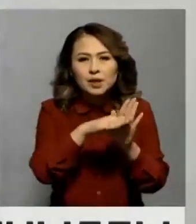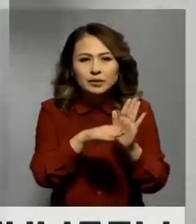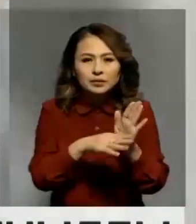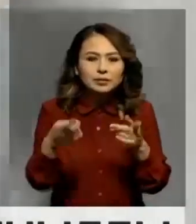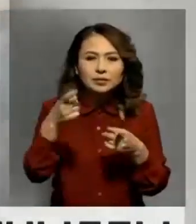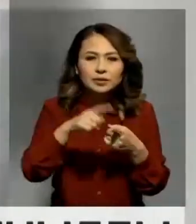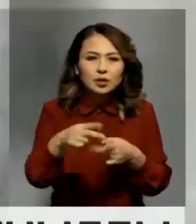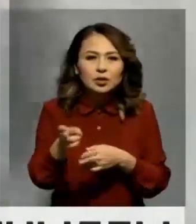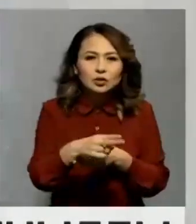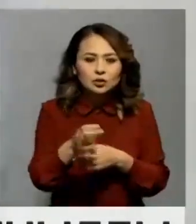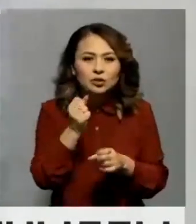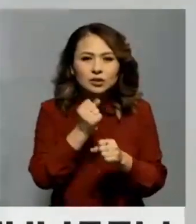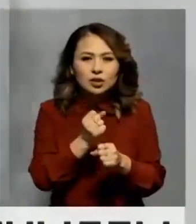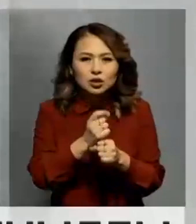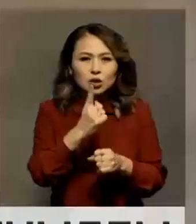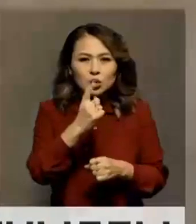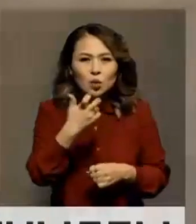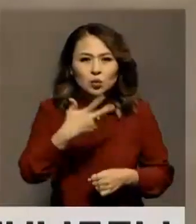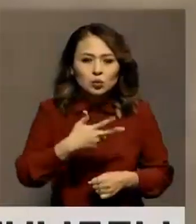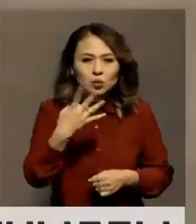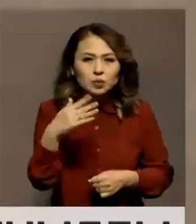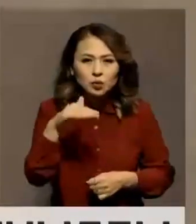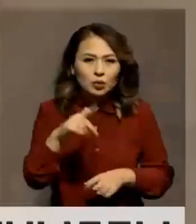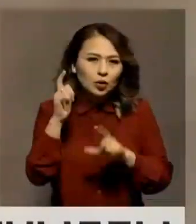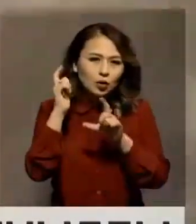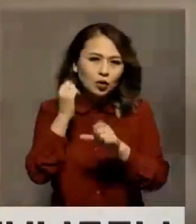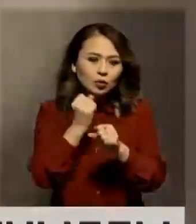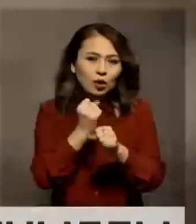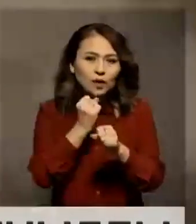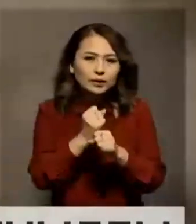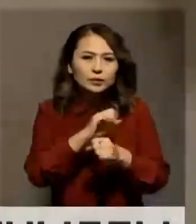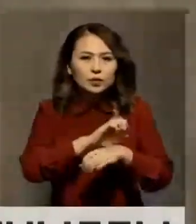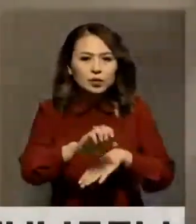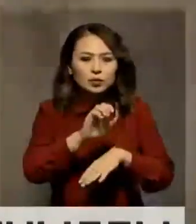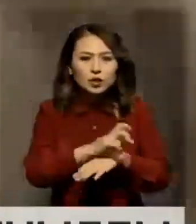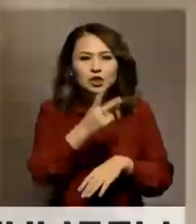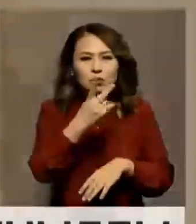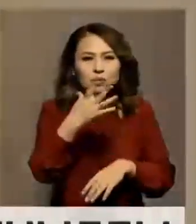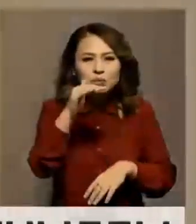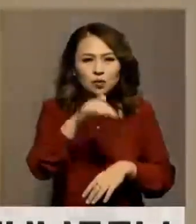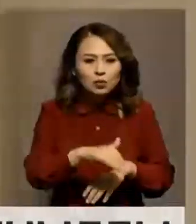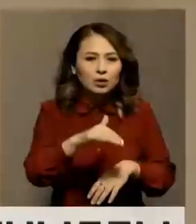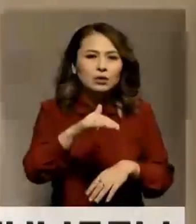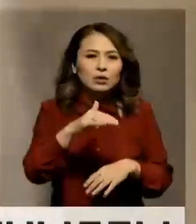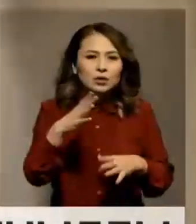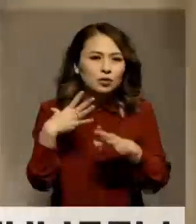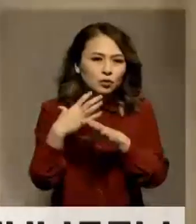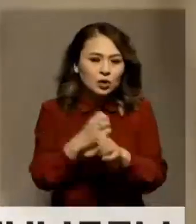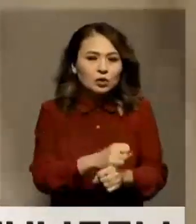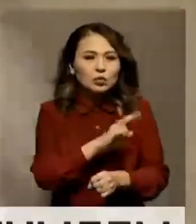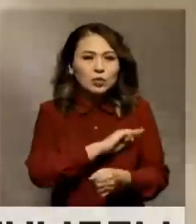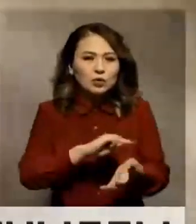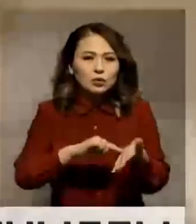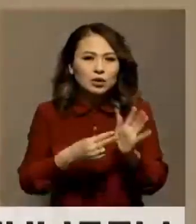сәйкес балықты ішкі тұтыну деңгейін 134 мың тоннаға ұлғайту, ал импорт көлемін 25 мың тоннаға дейін азайту